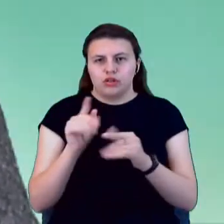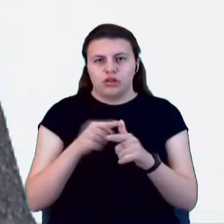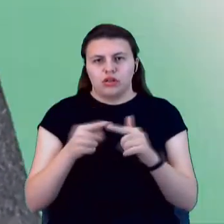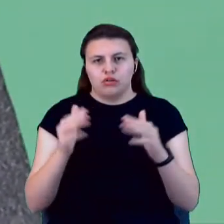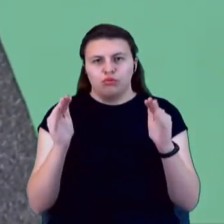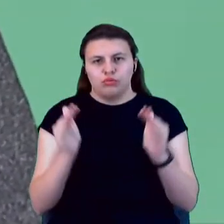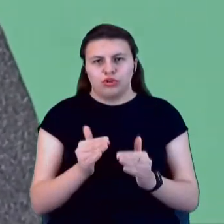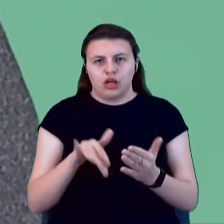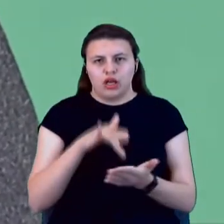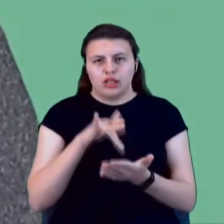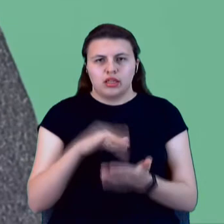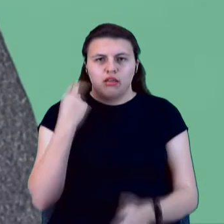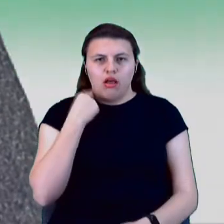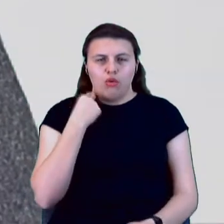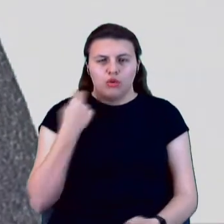и сборы.